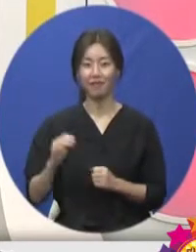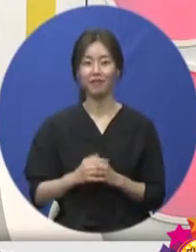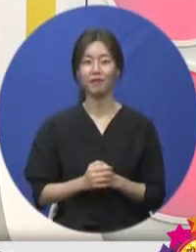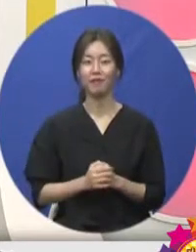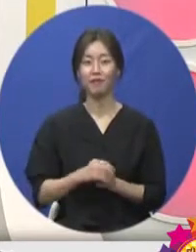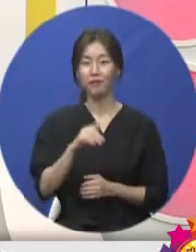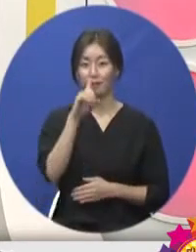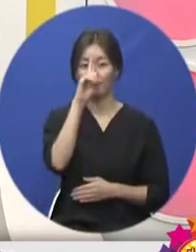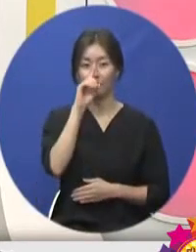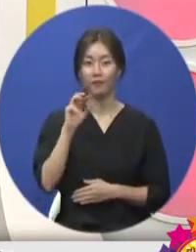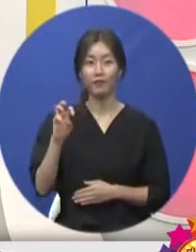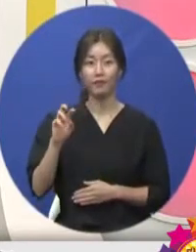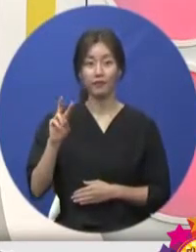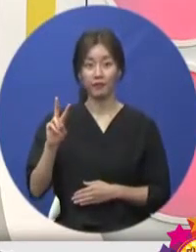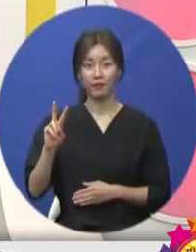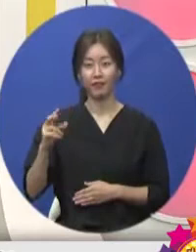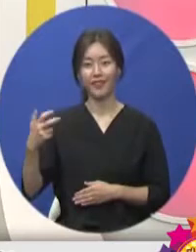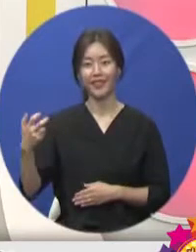010-2144번님,